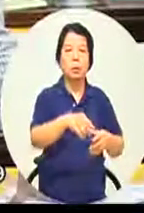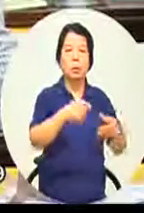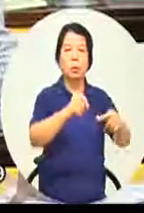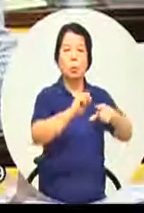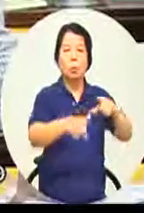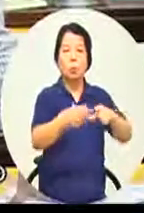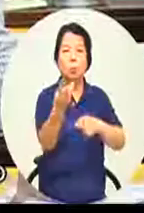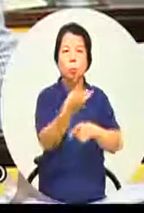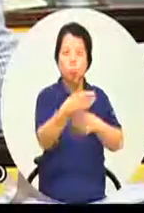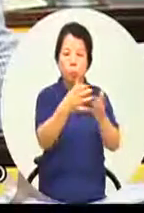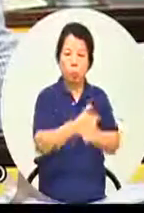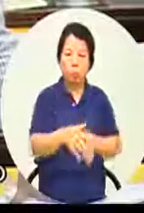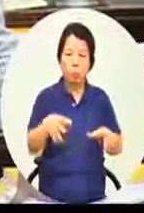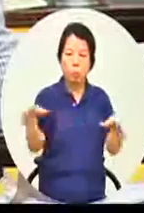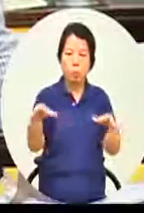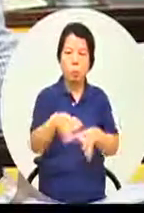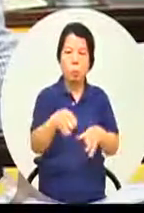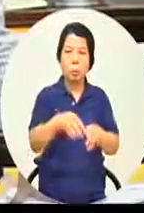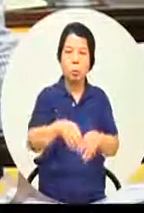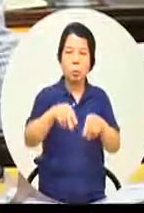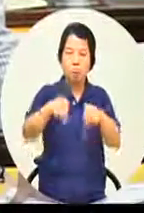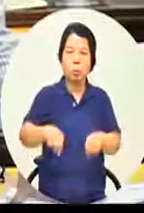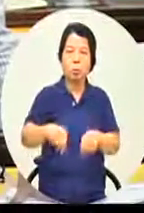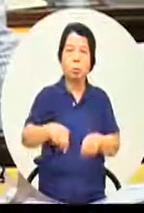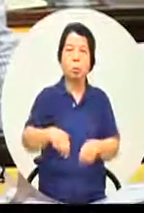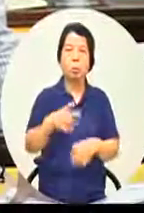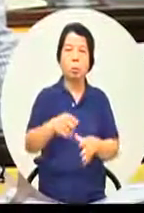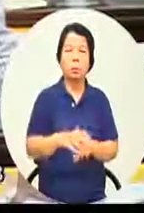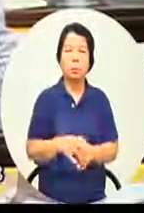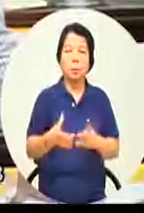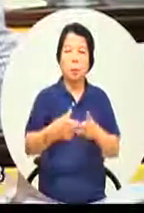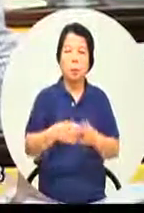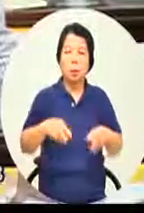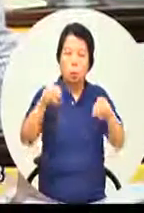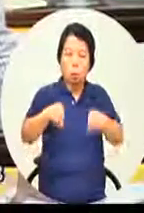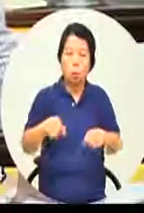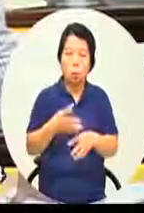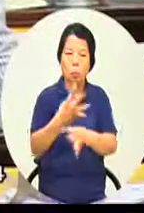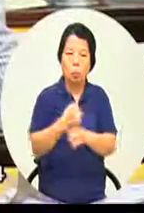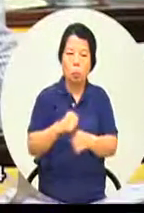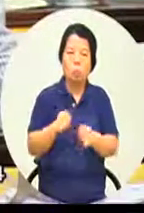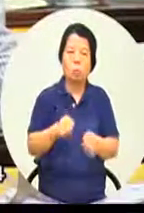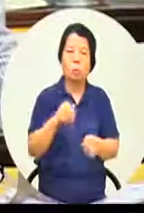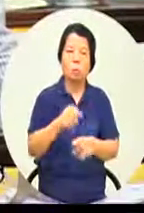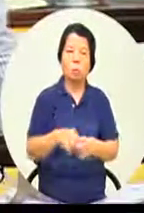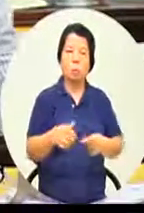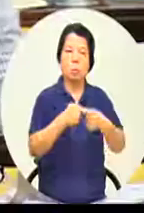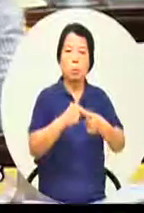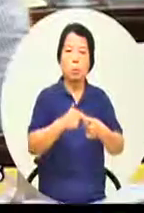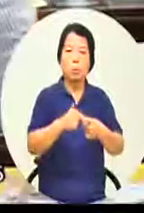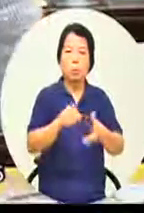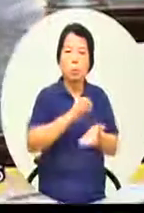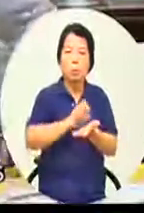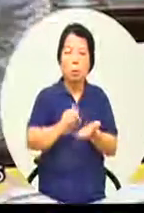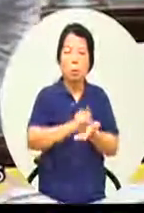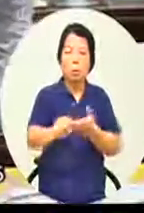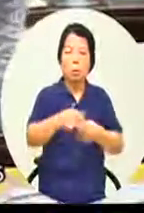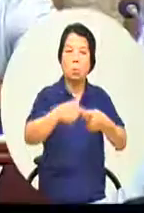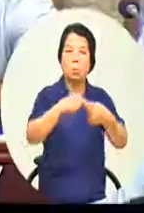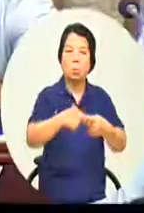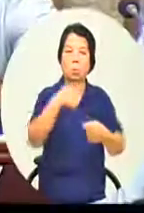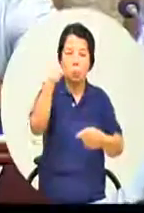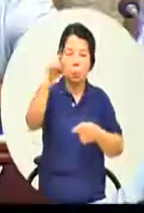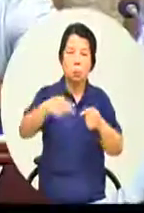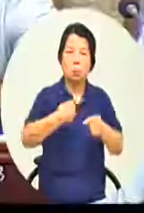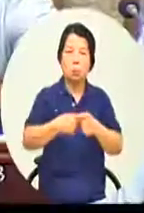长，这三家的厂商，我们跟他的合约是到哪一天？就是工程合约。 一标的部分是到明年